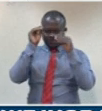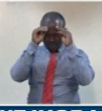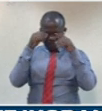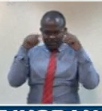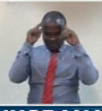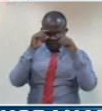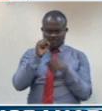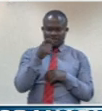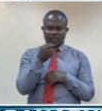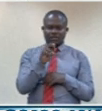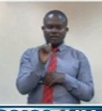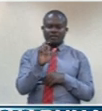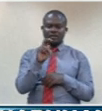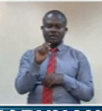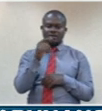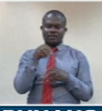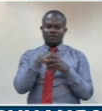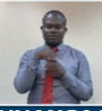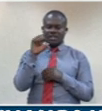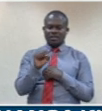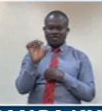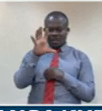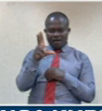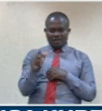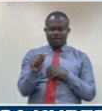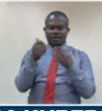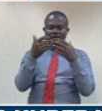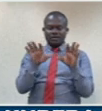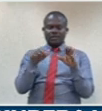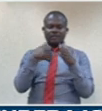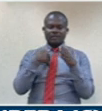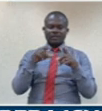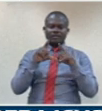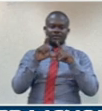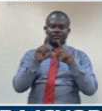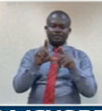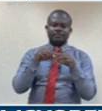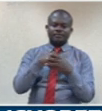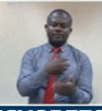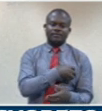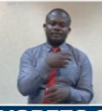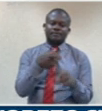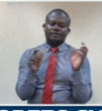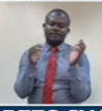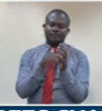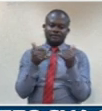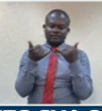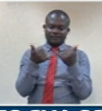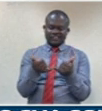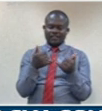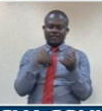ya Stellenbosch yo muri Afurika y'Epfo, arangiza afite impamyabumenyi y'ikirenga mu by'ubukungu, ndetse ubu